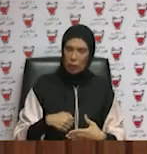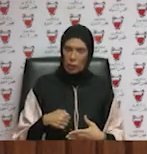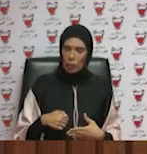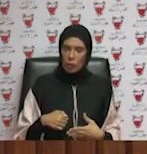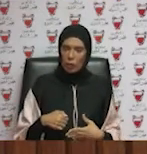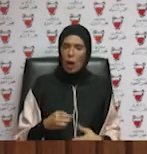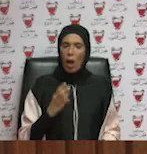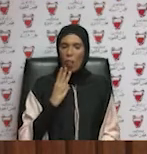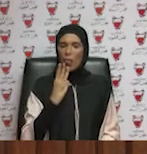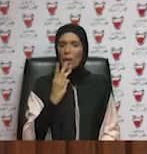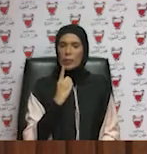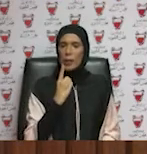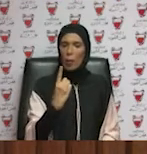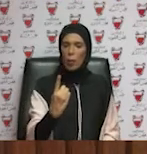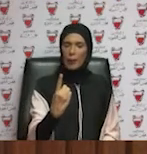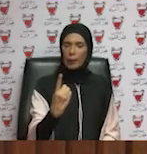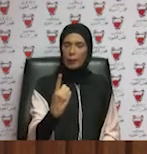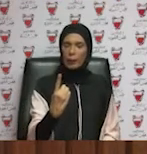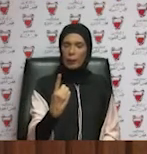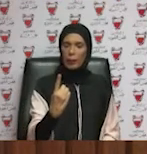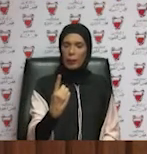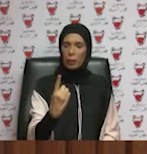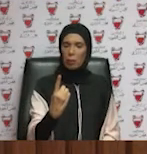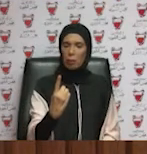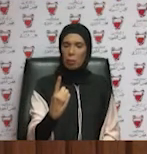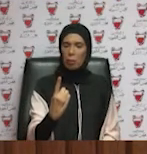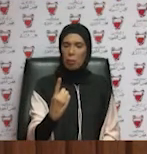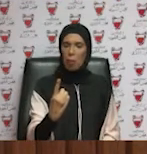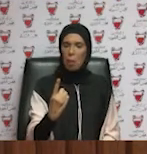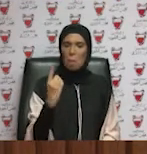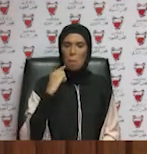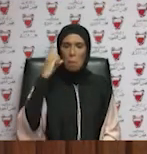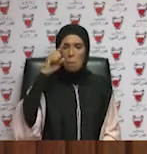إلى 3 سنوات ومنعنا السلطة التنفيذية